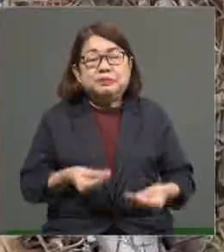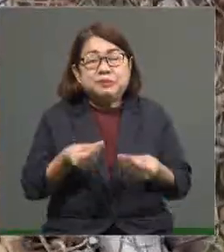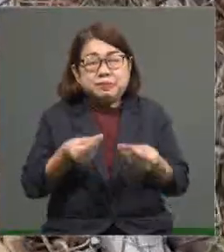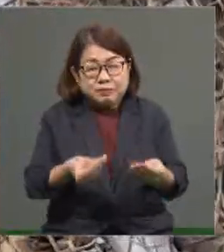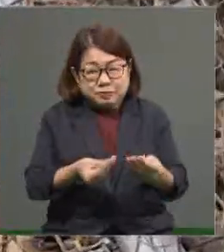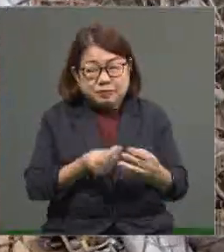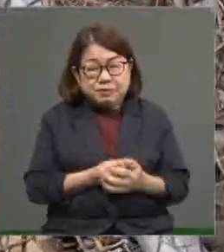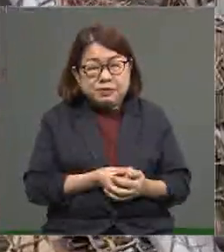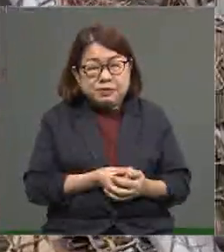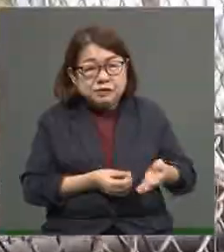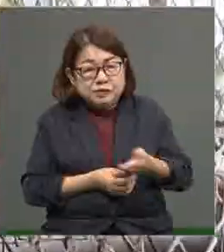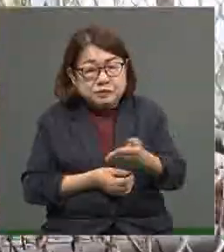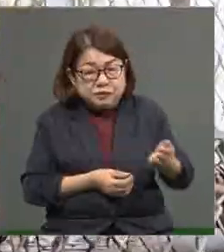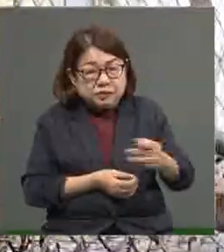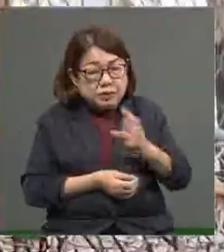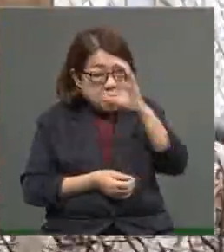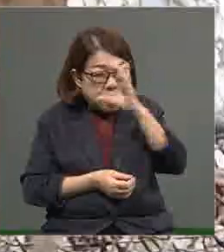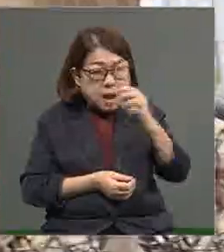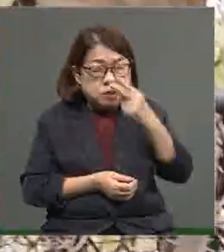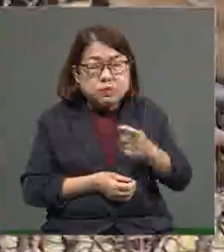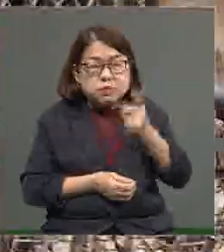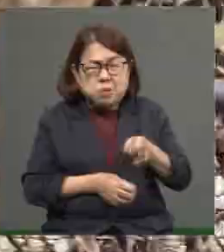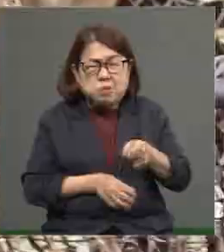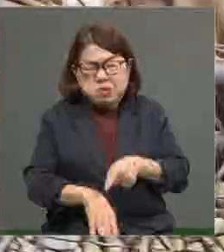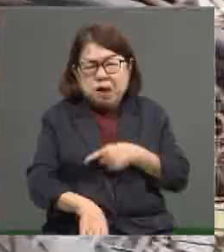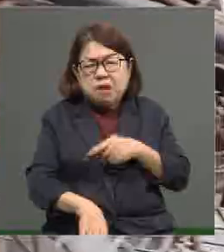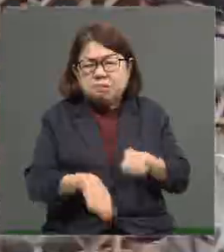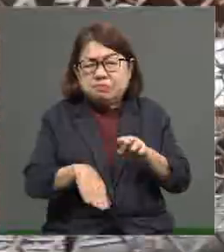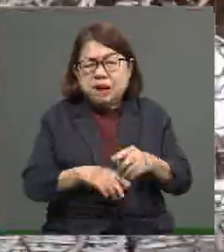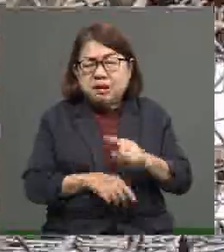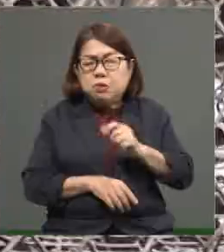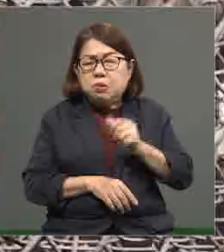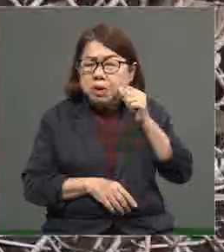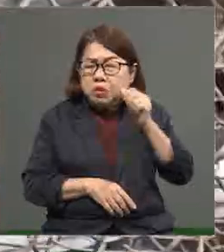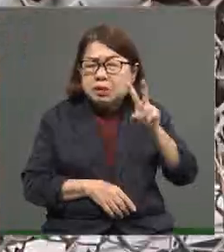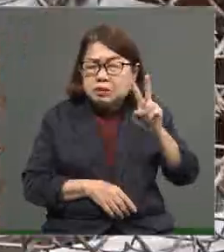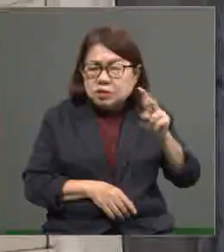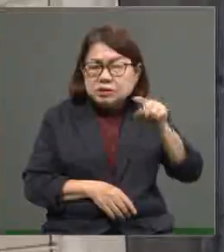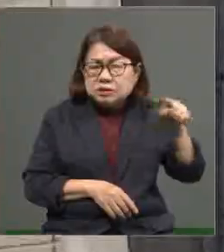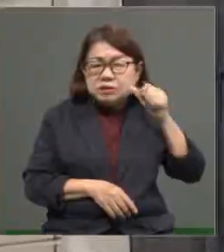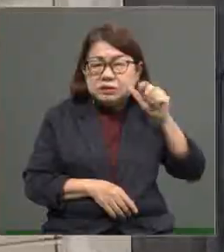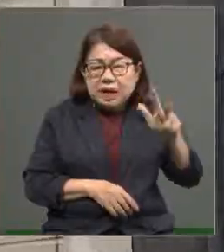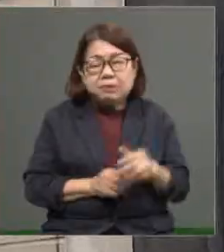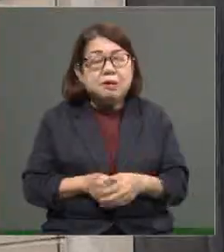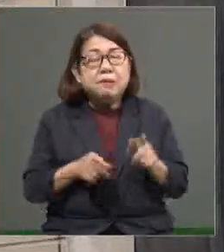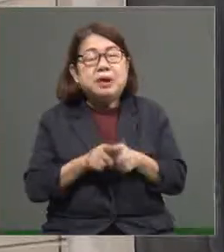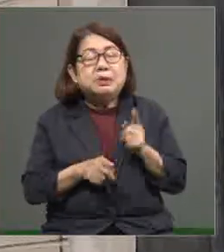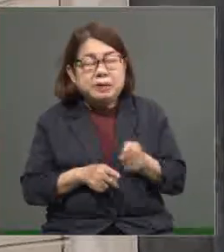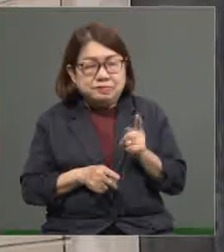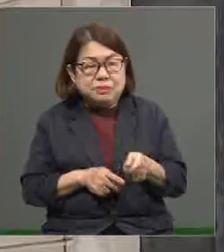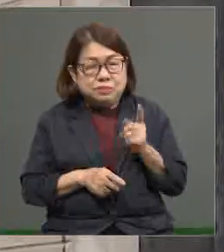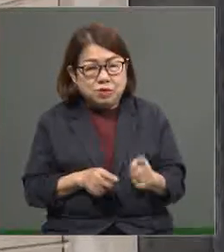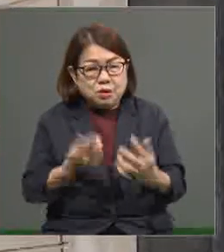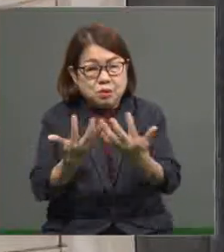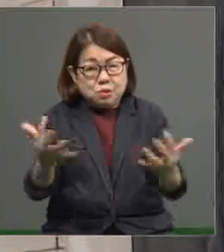ที่เนี่ยไปติดตามจับลิงที่เหลือเข้ากรงคาดว่าต้องใช้เวลาไปอีกประมาณ 2-3วันซึ่งเจ้าหน้าที่ก็จะใช้วิธีคล้ายๆเดิมครับก็คือเอากรง